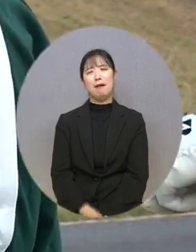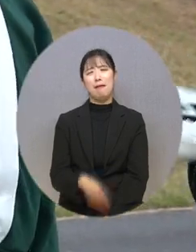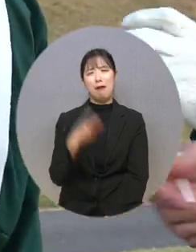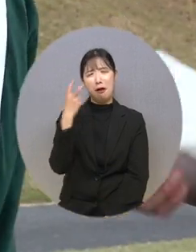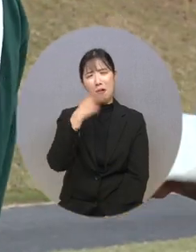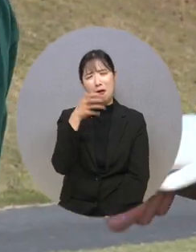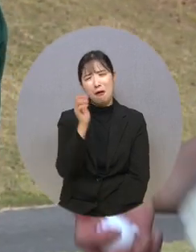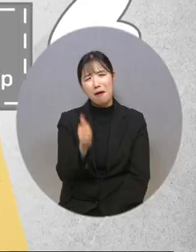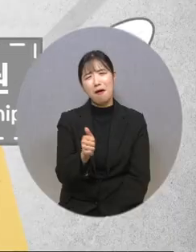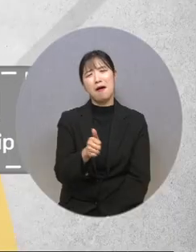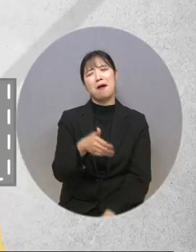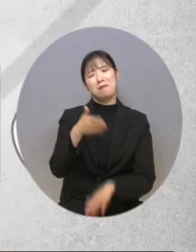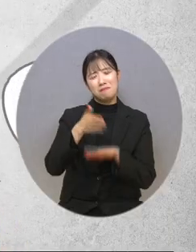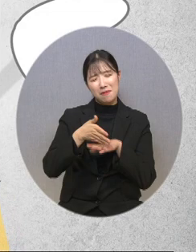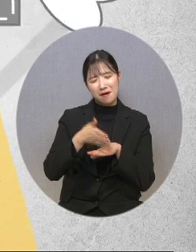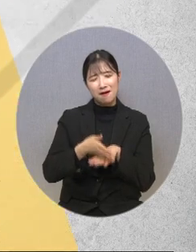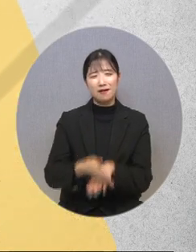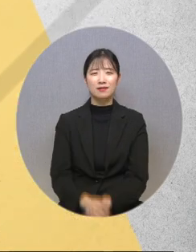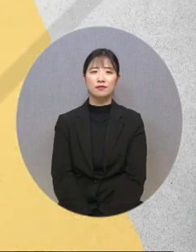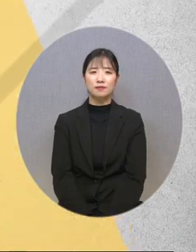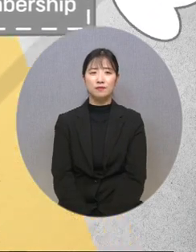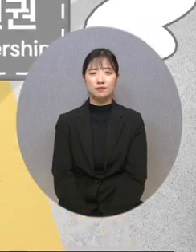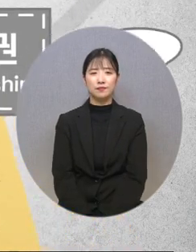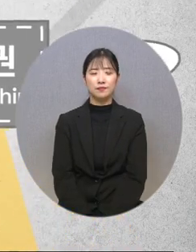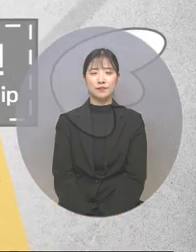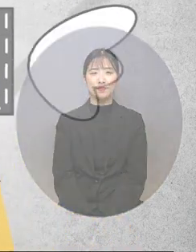관리자님이 너무 고마운 것 같아요.